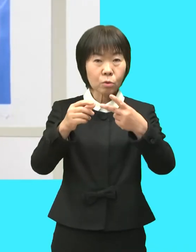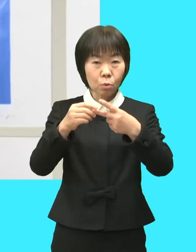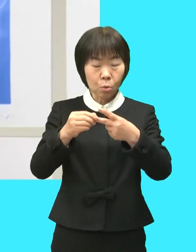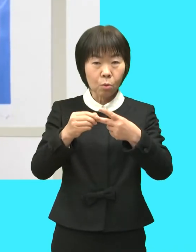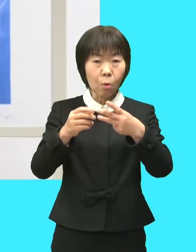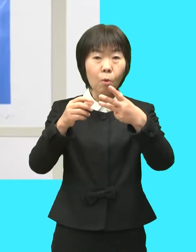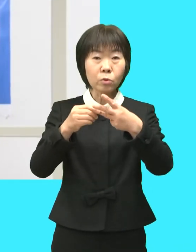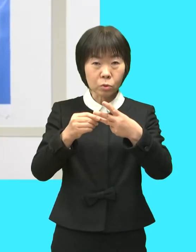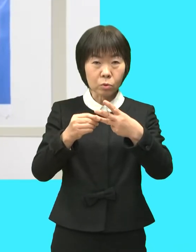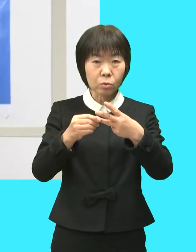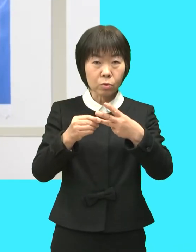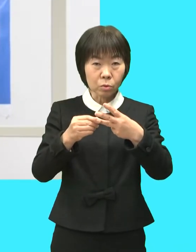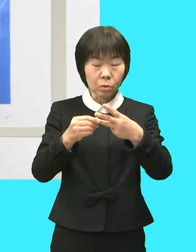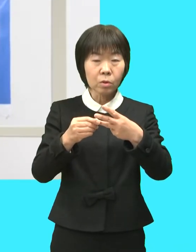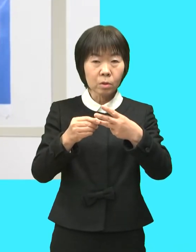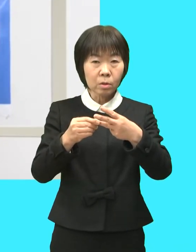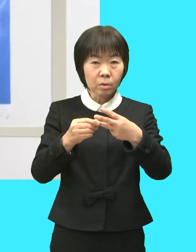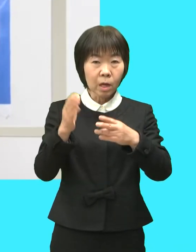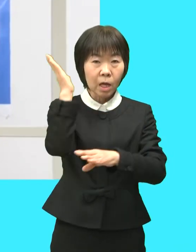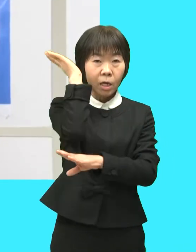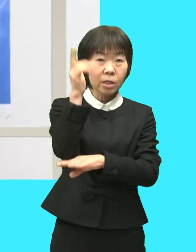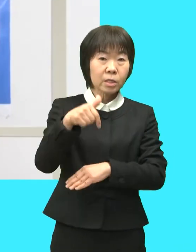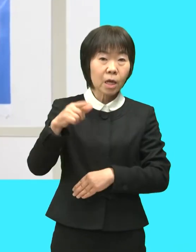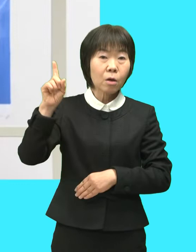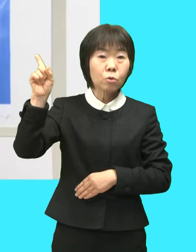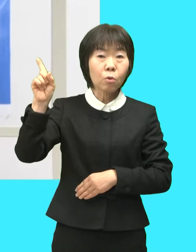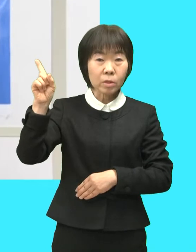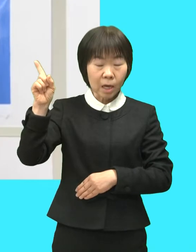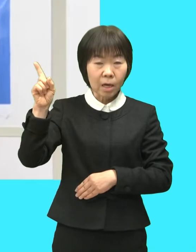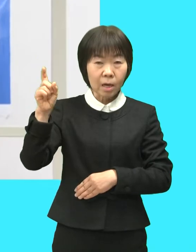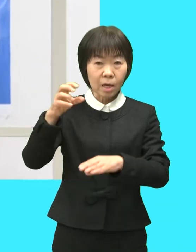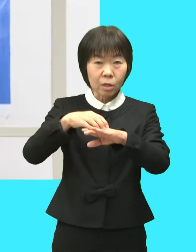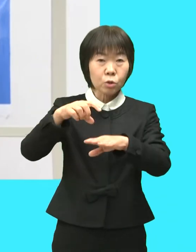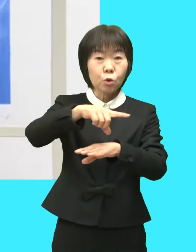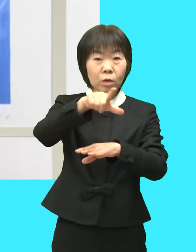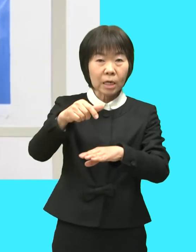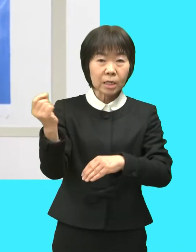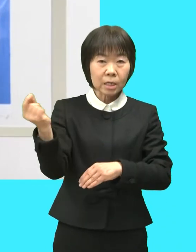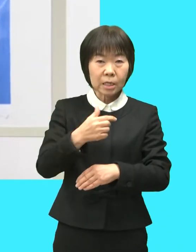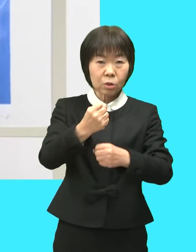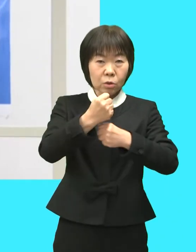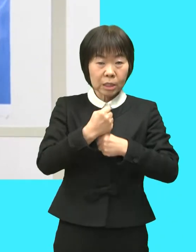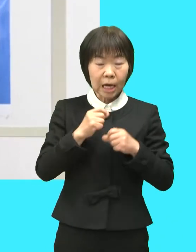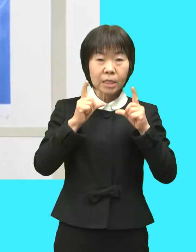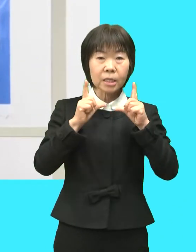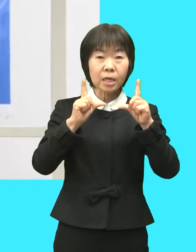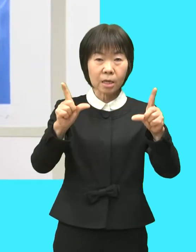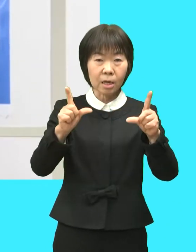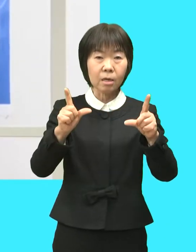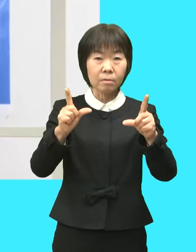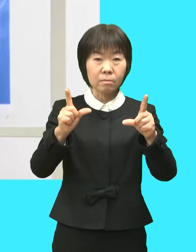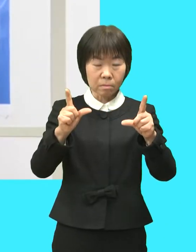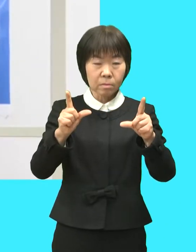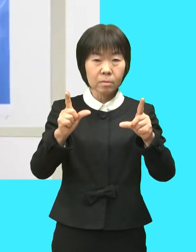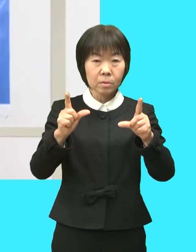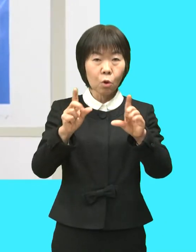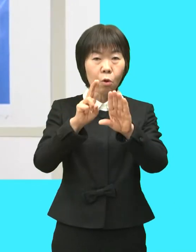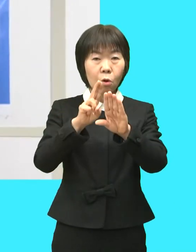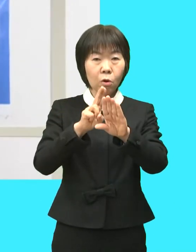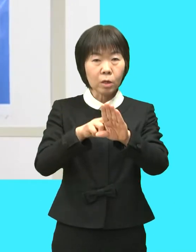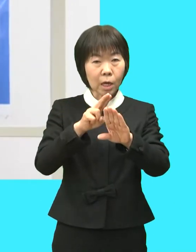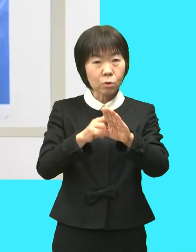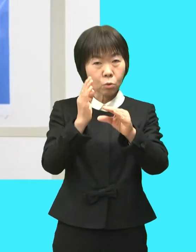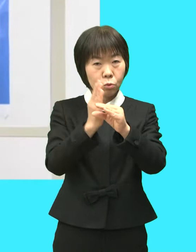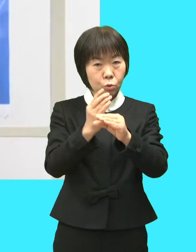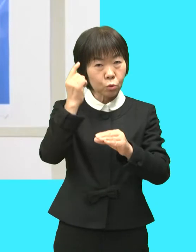はい、それともう一点ですねどうも政府の方で今首都圏に緊急事態宣言発令するように検討している